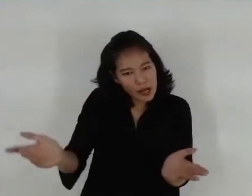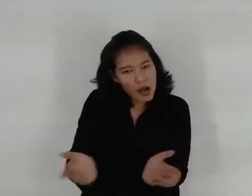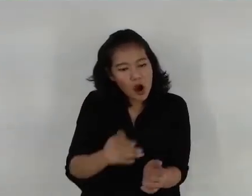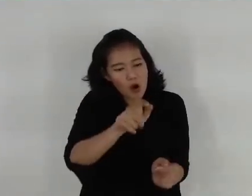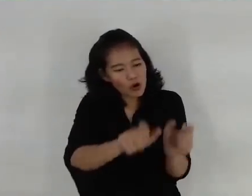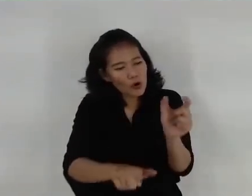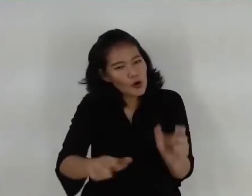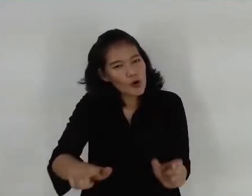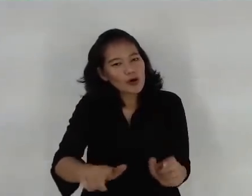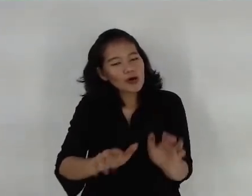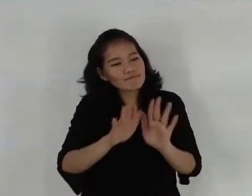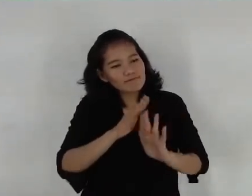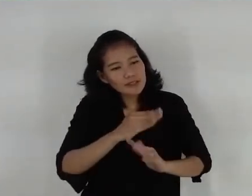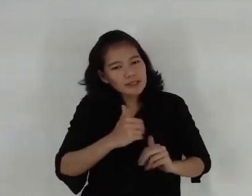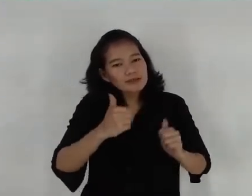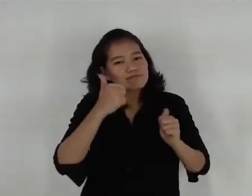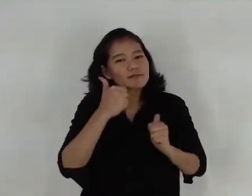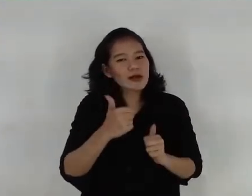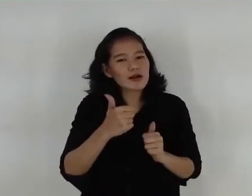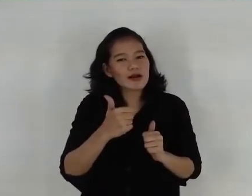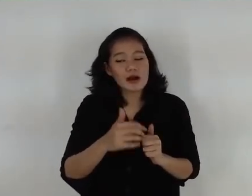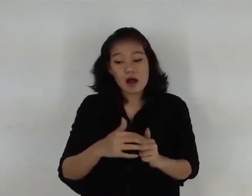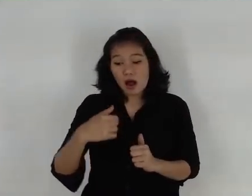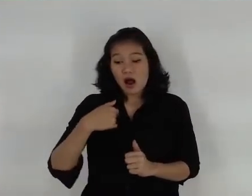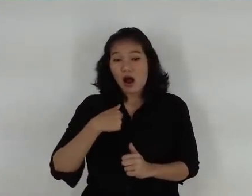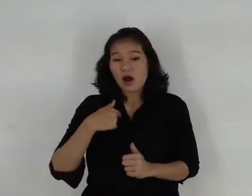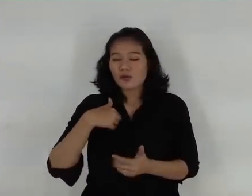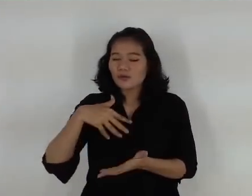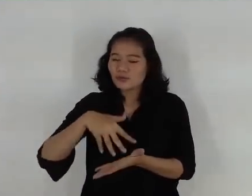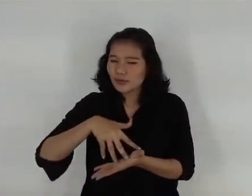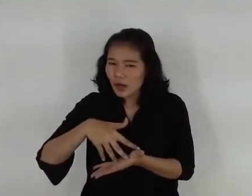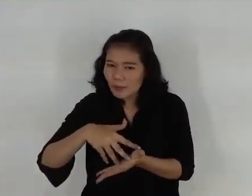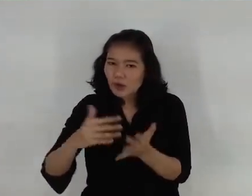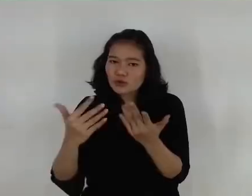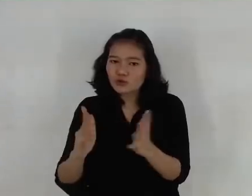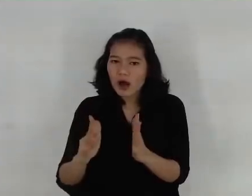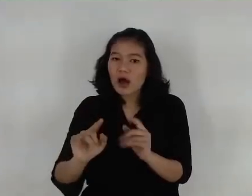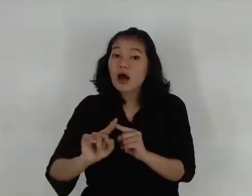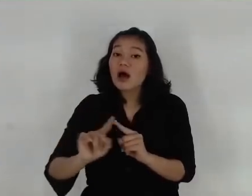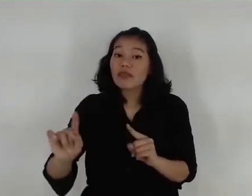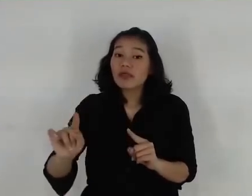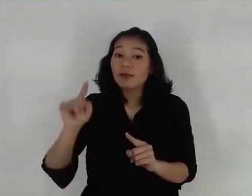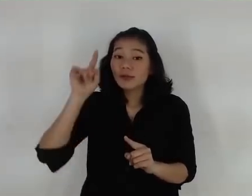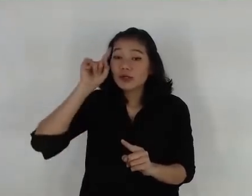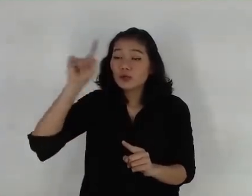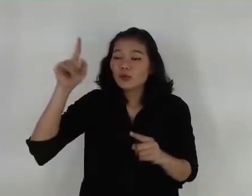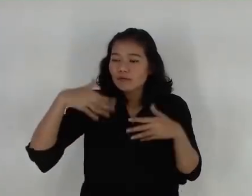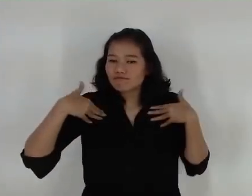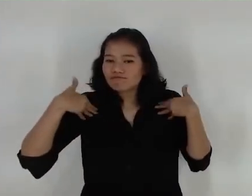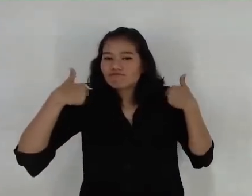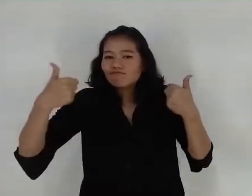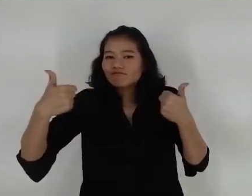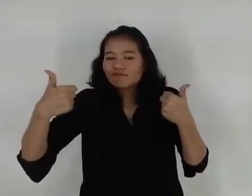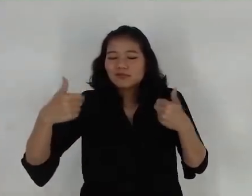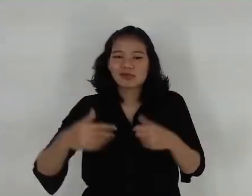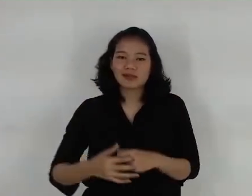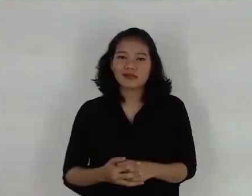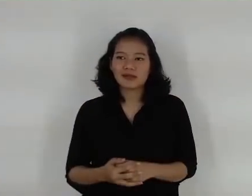sederhana aku sudah lemah tetapi diselamatkannya aku